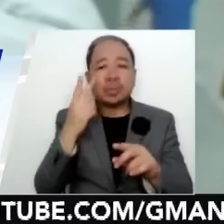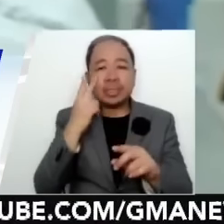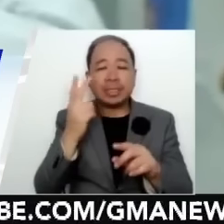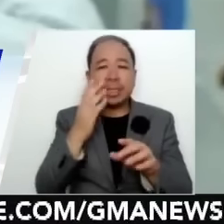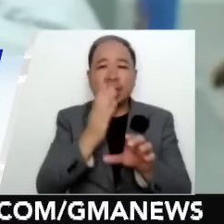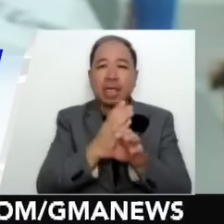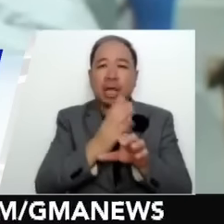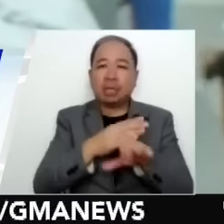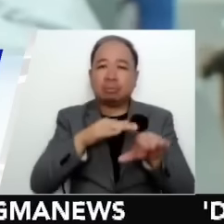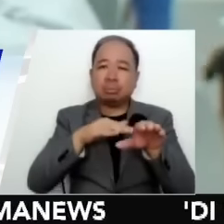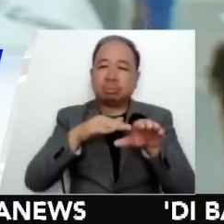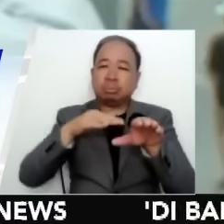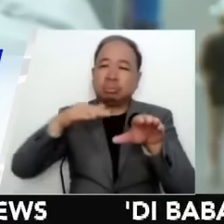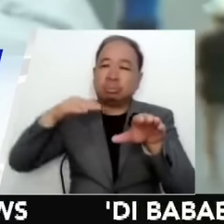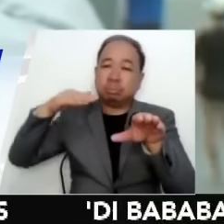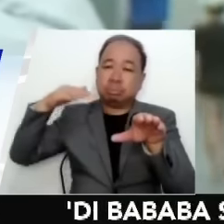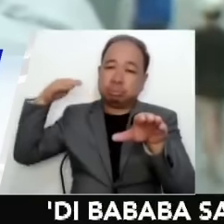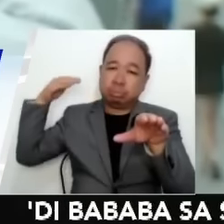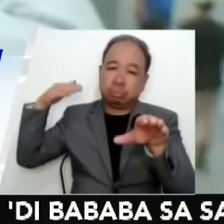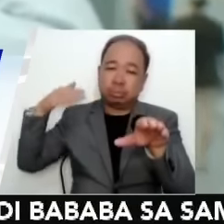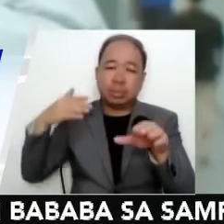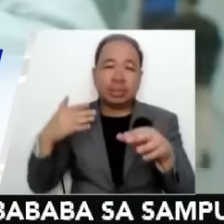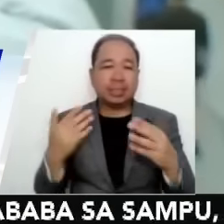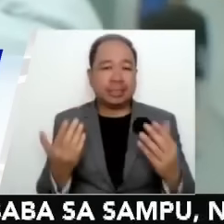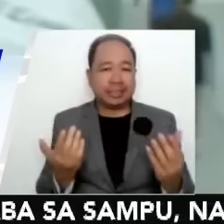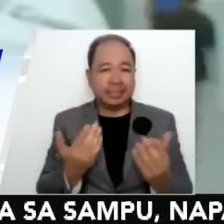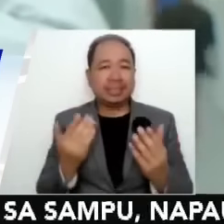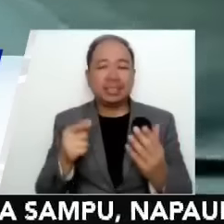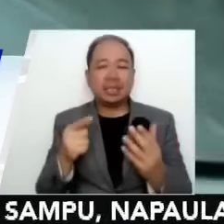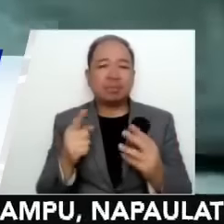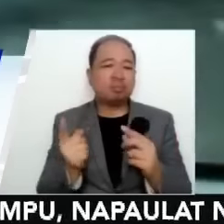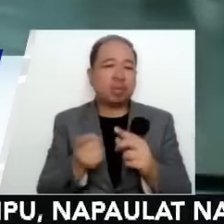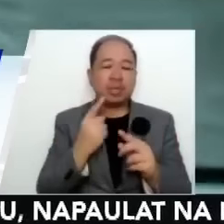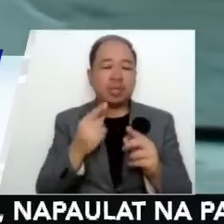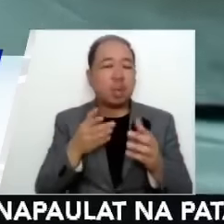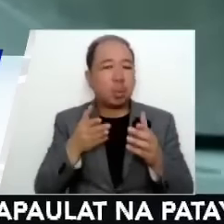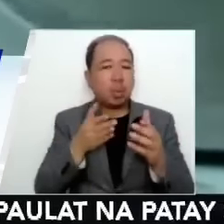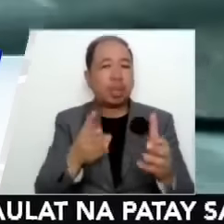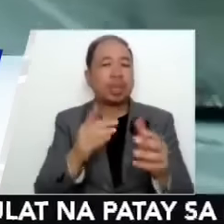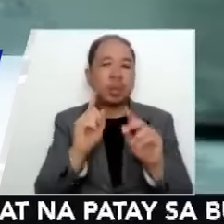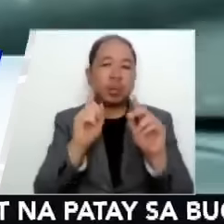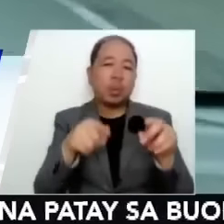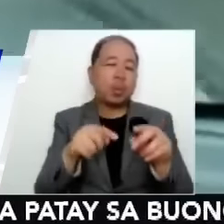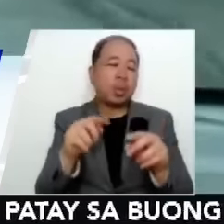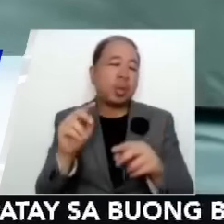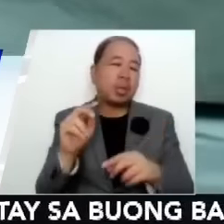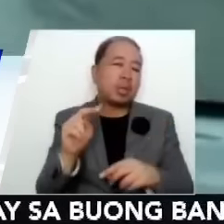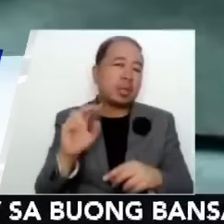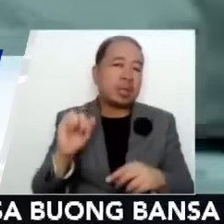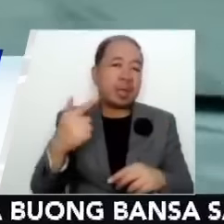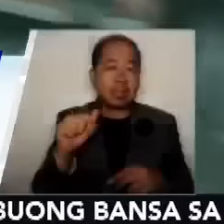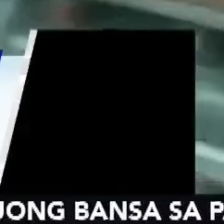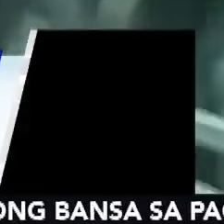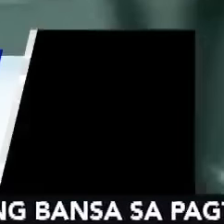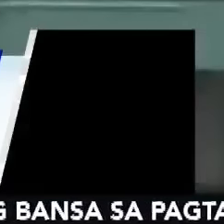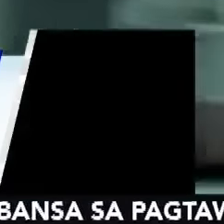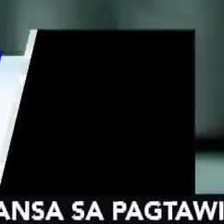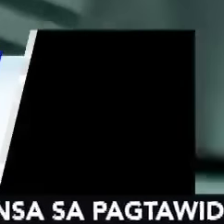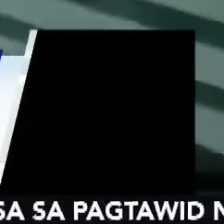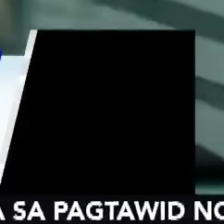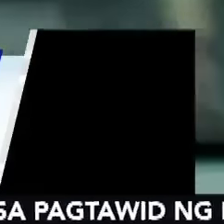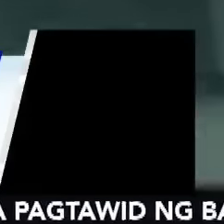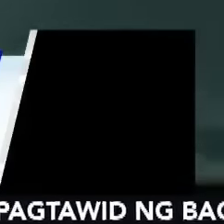na ito na pangunahing daan ng mga papuntang Naga City, papuntang Albay at papuntang Visayas at Mindanao na hindi po